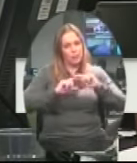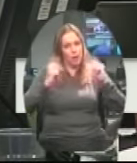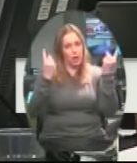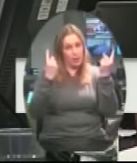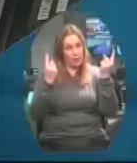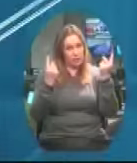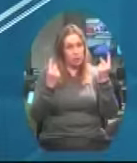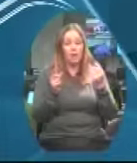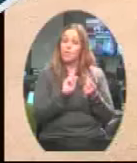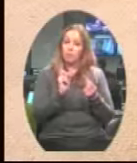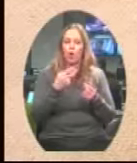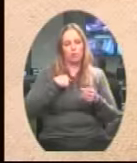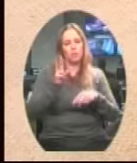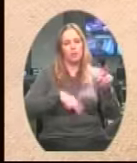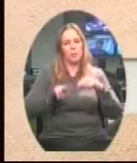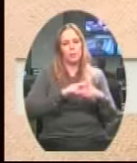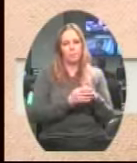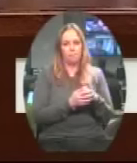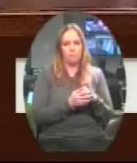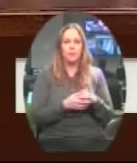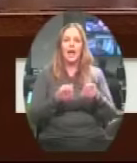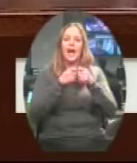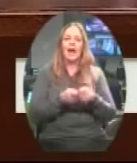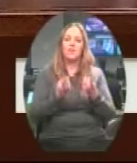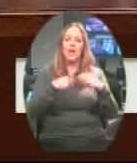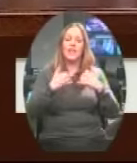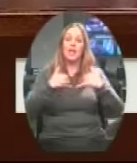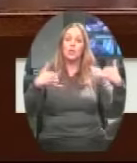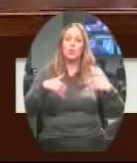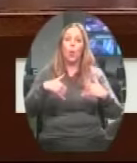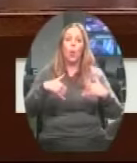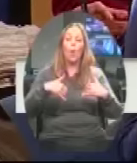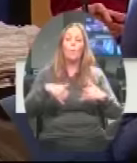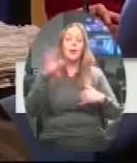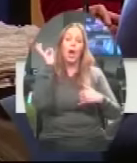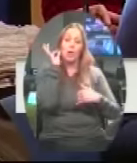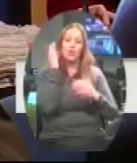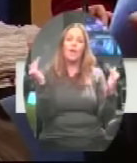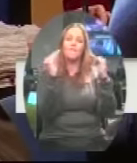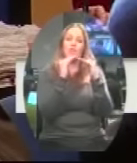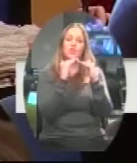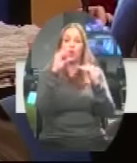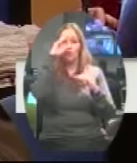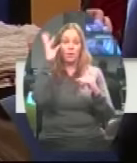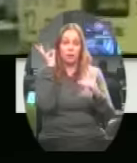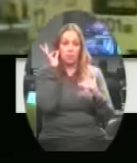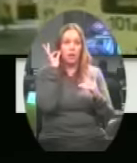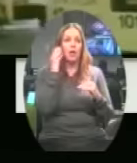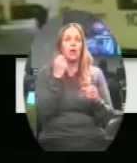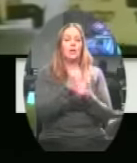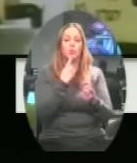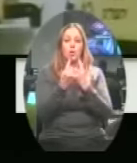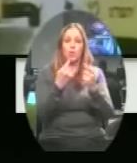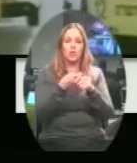אנחנו נטפל. חברי הוועדה לקידום מעמד האישה ולשוויון מגדרי קיימו דיון בנושא ההטרדות המיניות במד"א,